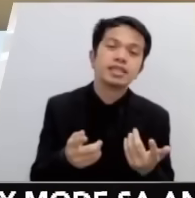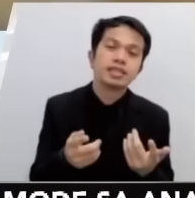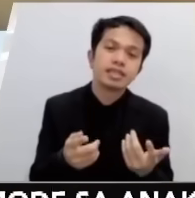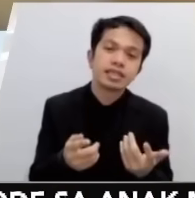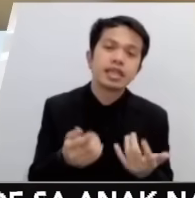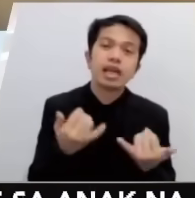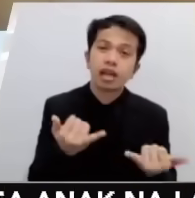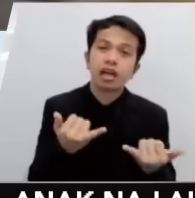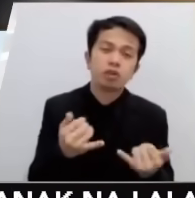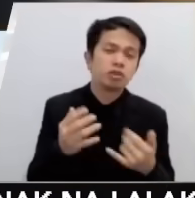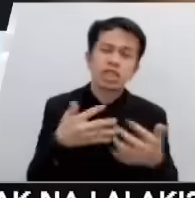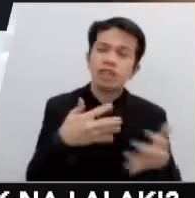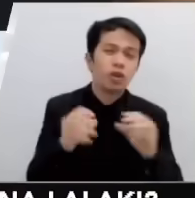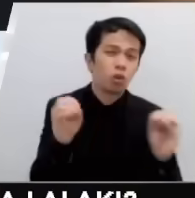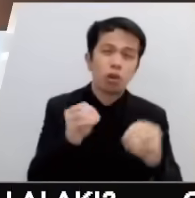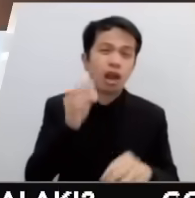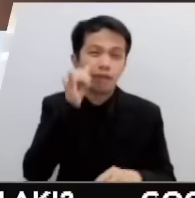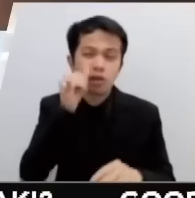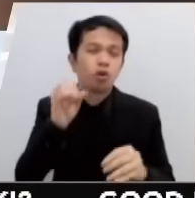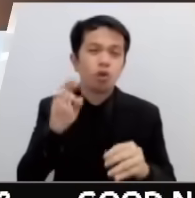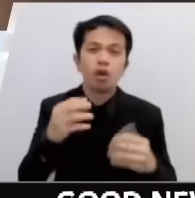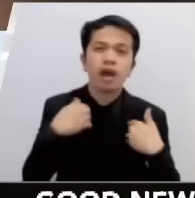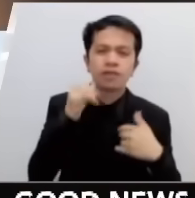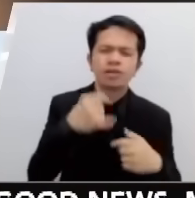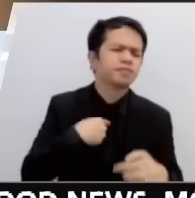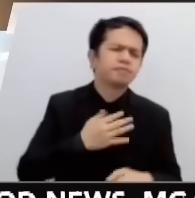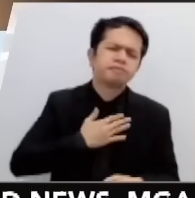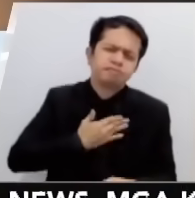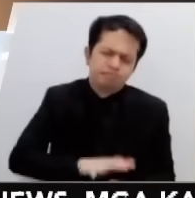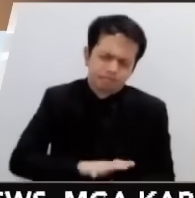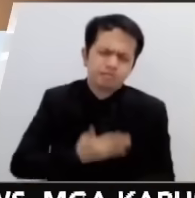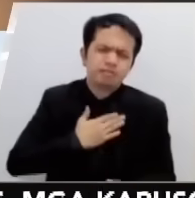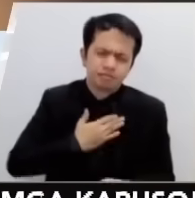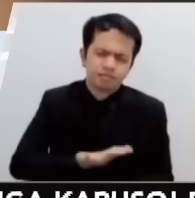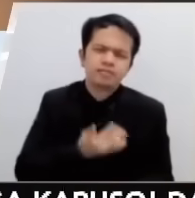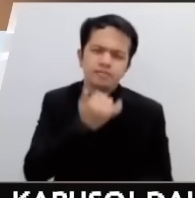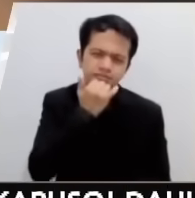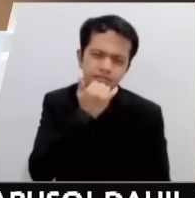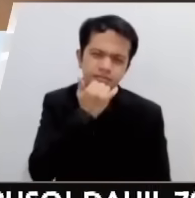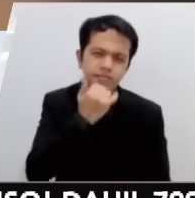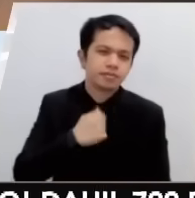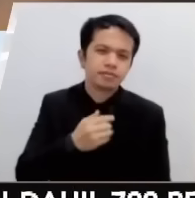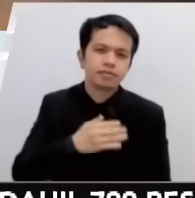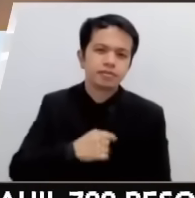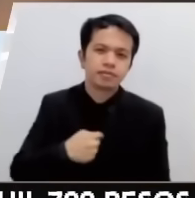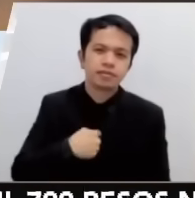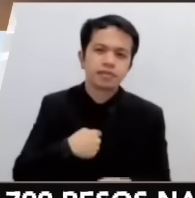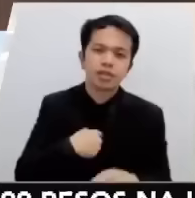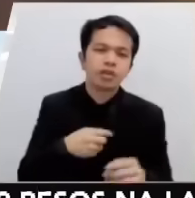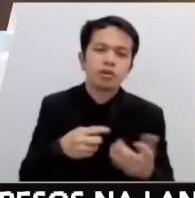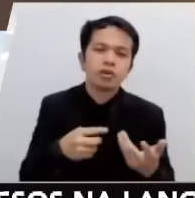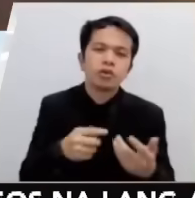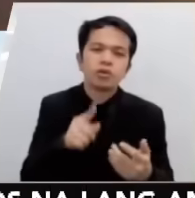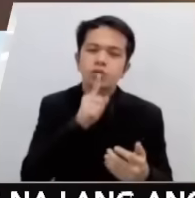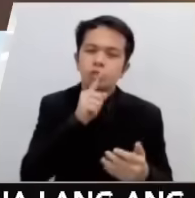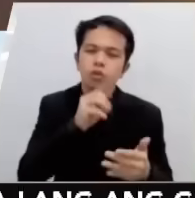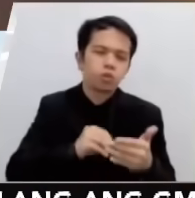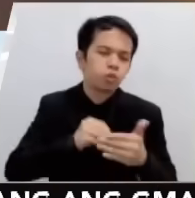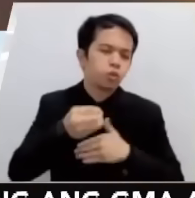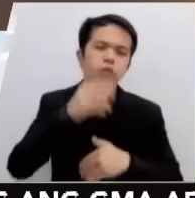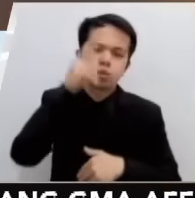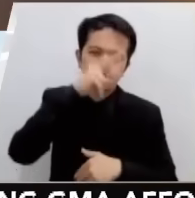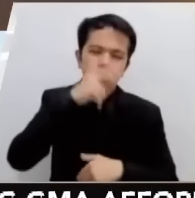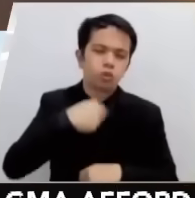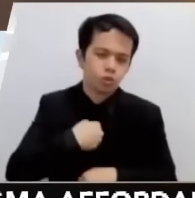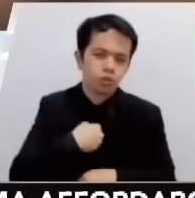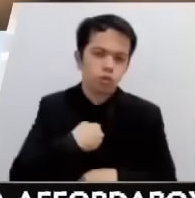wala raff mali talaga ginawa aminado ako doon I went Overboard hindi dapat ginagawa yun no Kasi parang Street